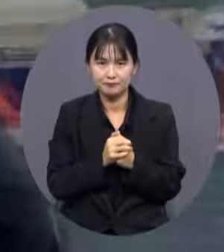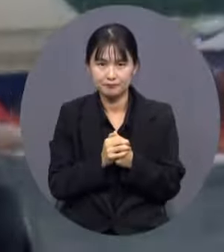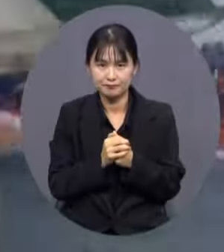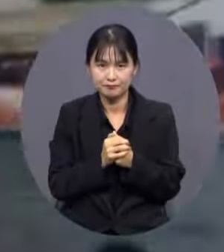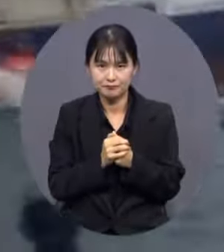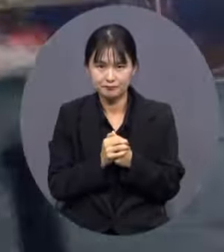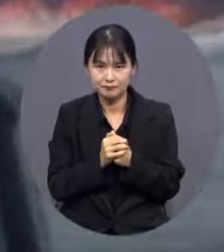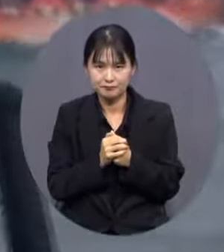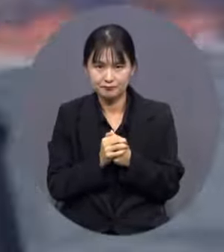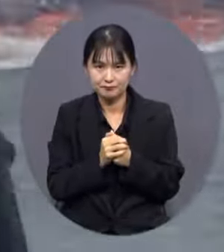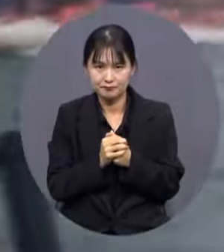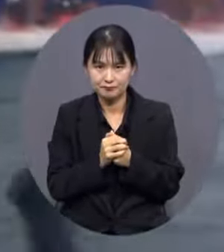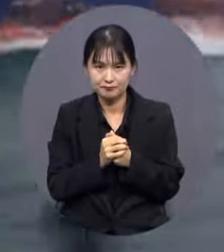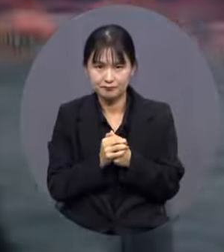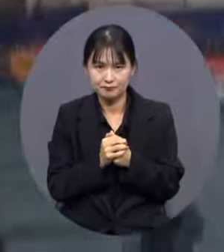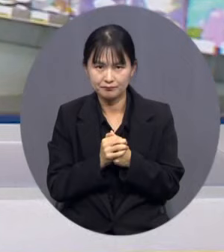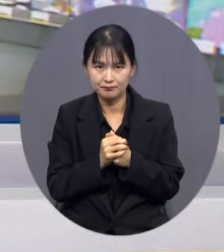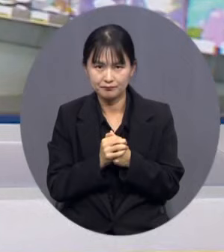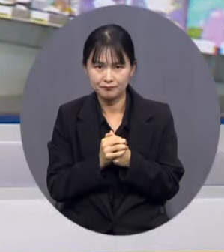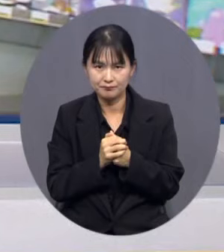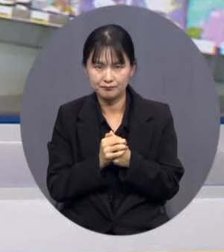뉴스 김하은입니다.